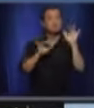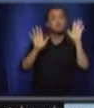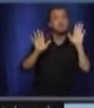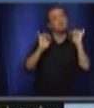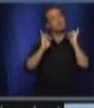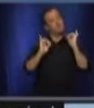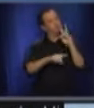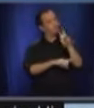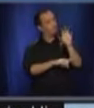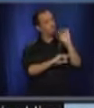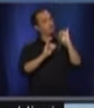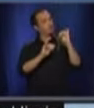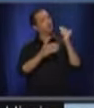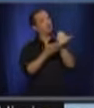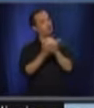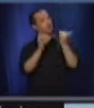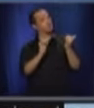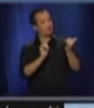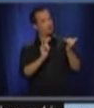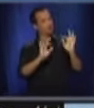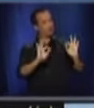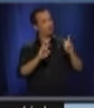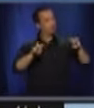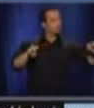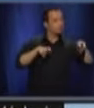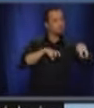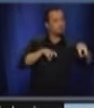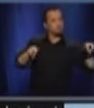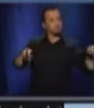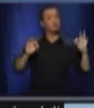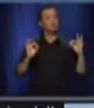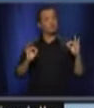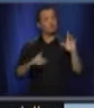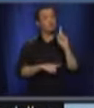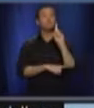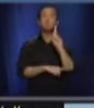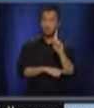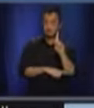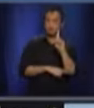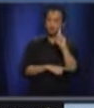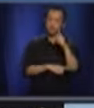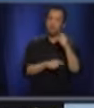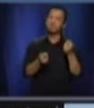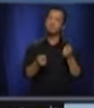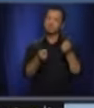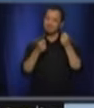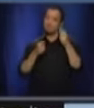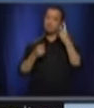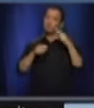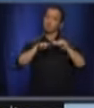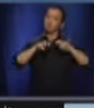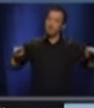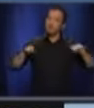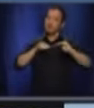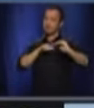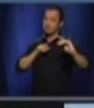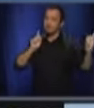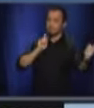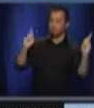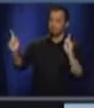pense que c'était la bonne chose à faire. Mais, par exemple, toujours en respectant le 2 mètres de distance entre les personnes.